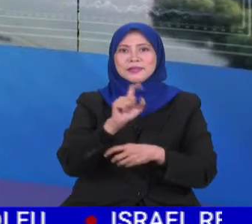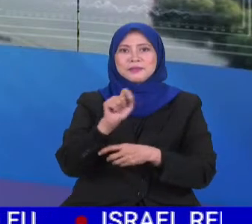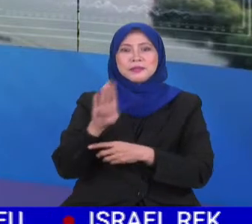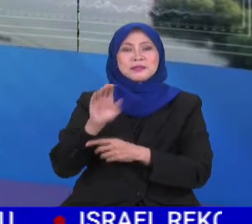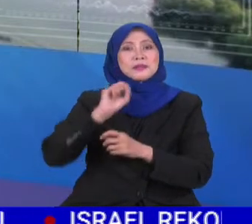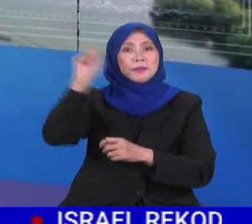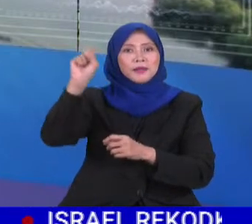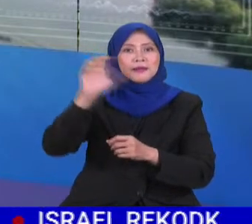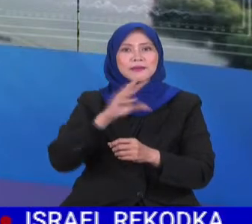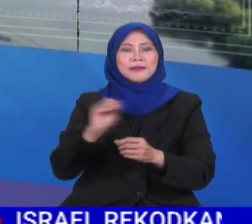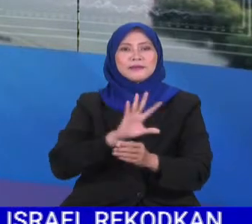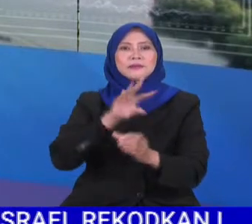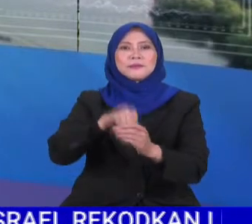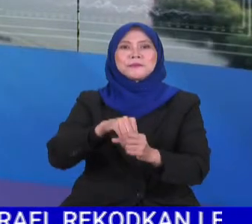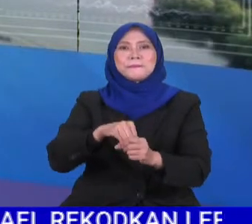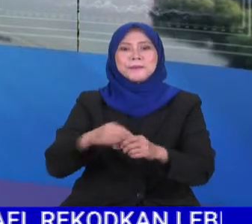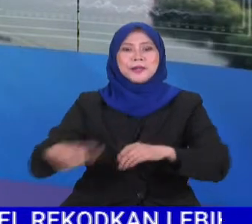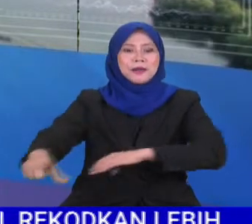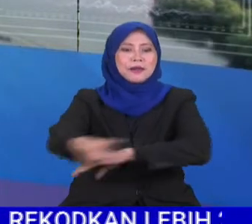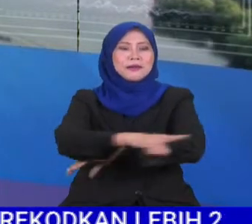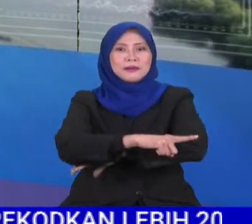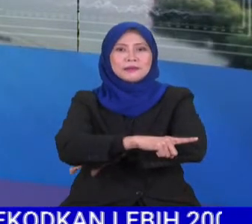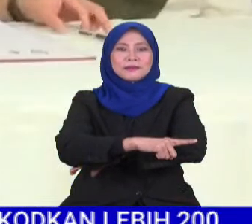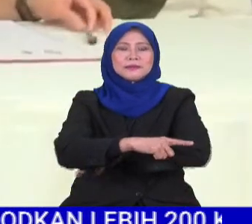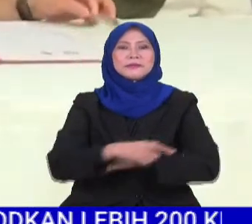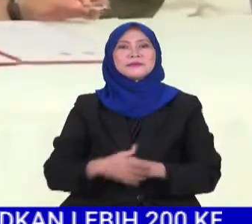dan penyertaan skim amalan ladang